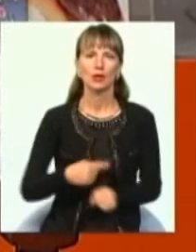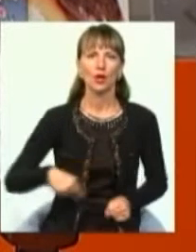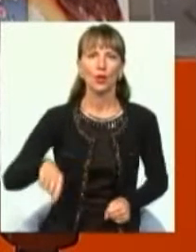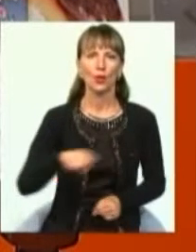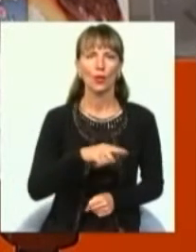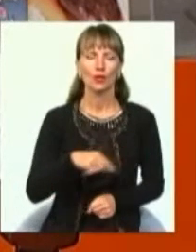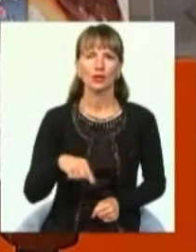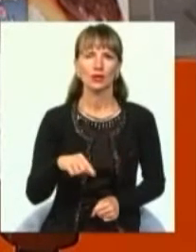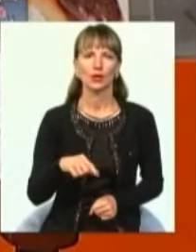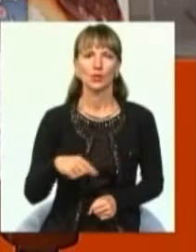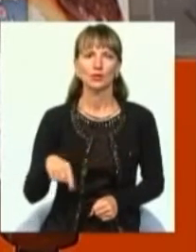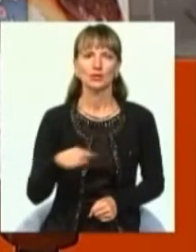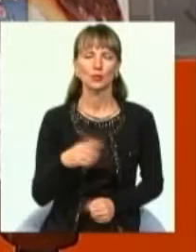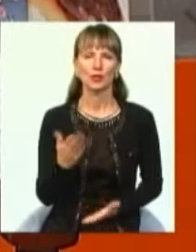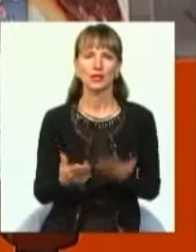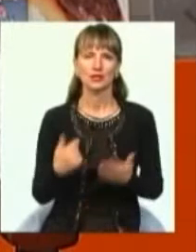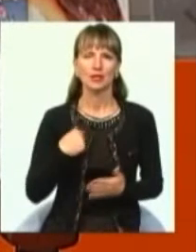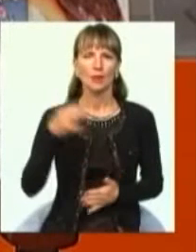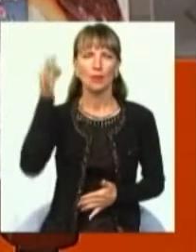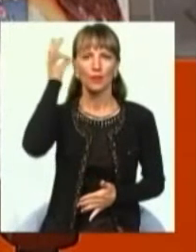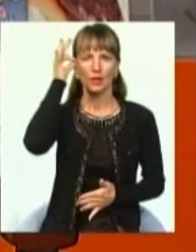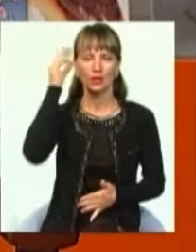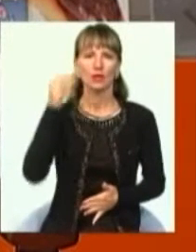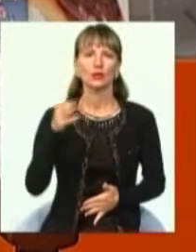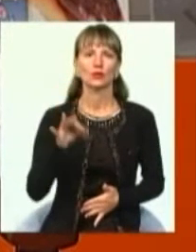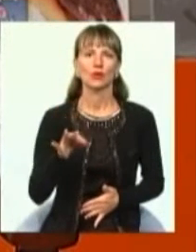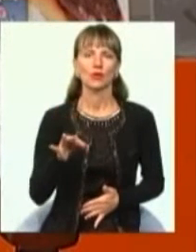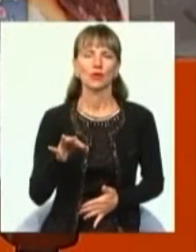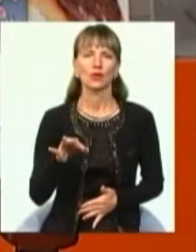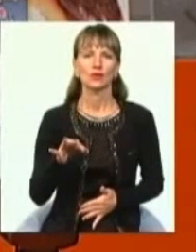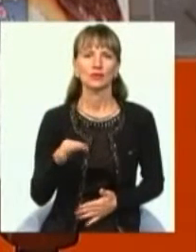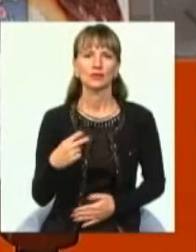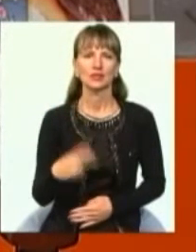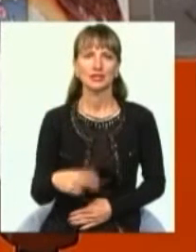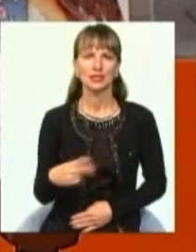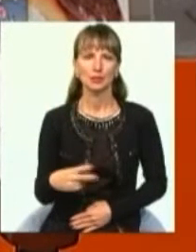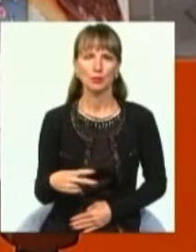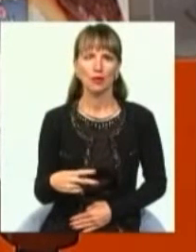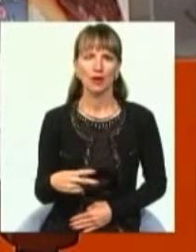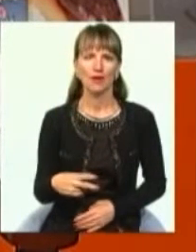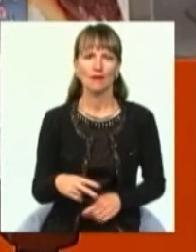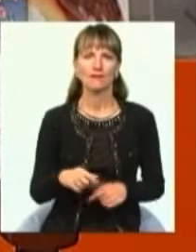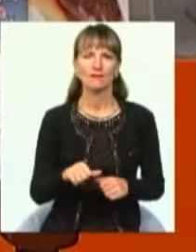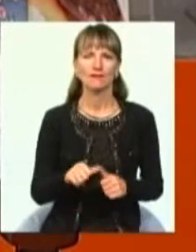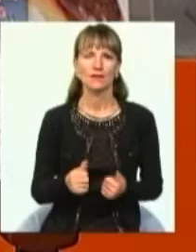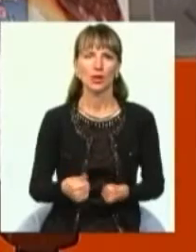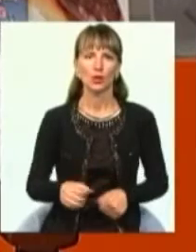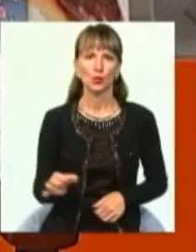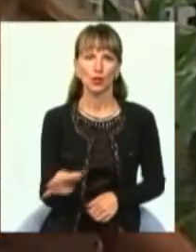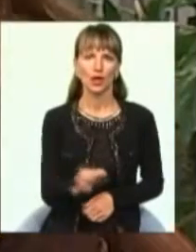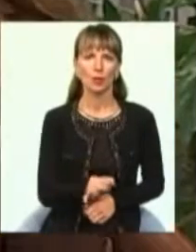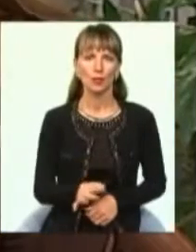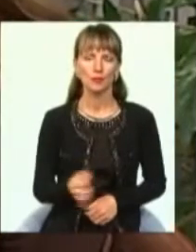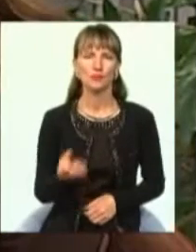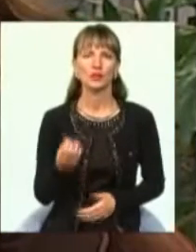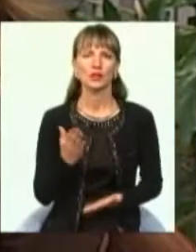усіма, якщо я пам'ятаю добре, то 20 фігурками. Добре.